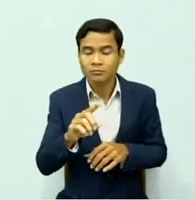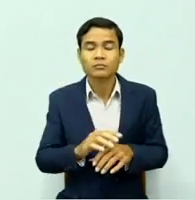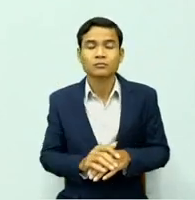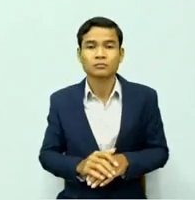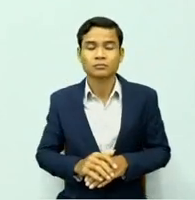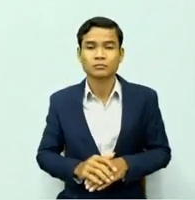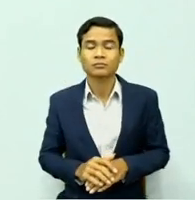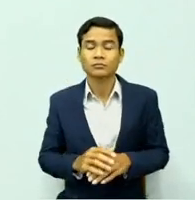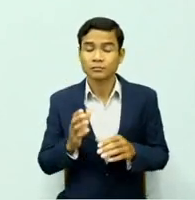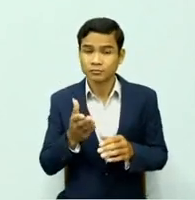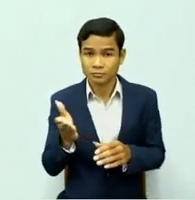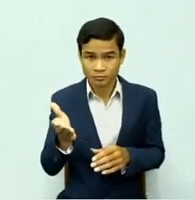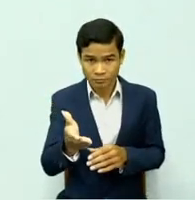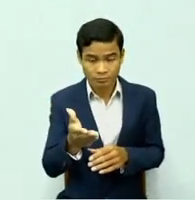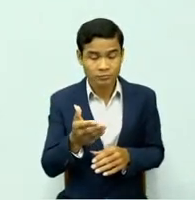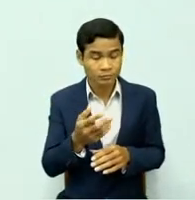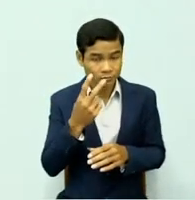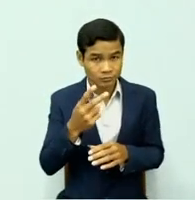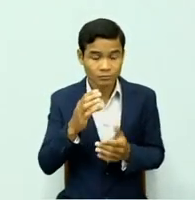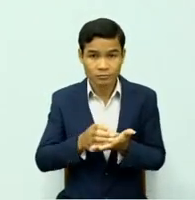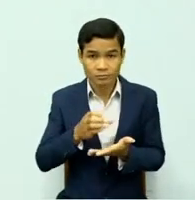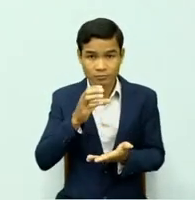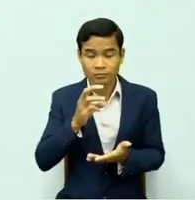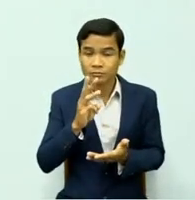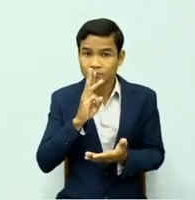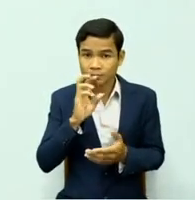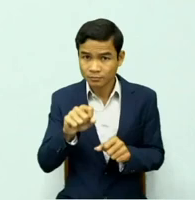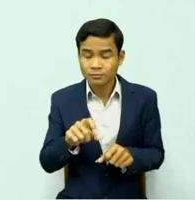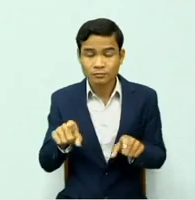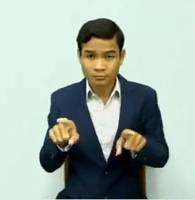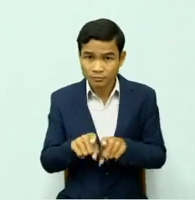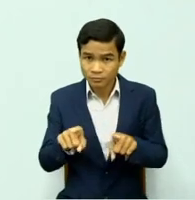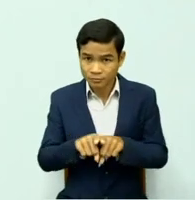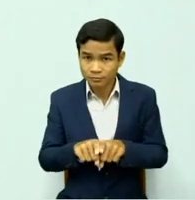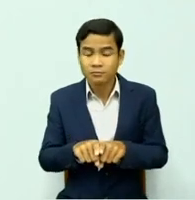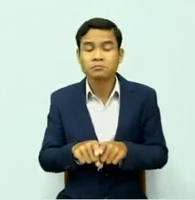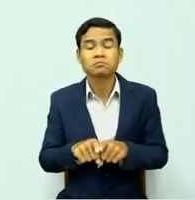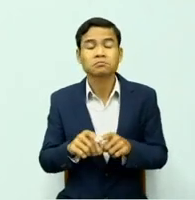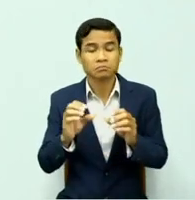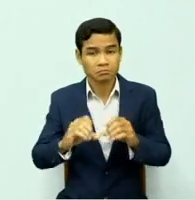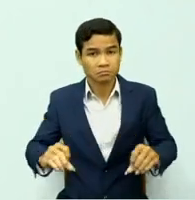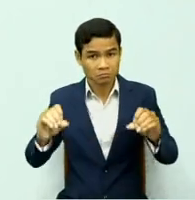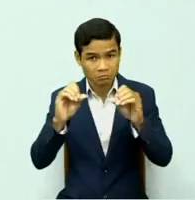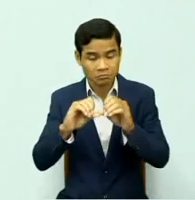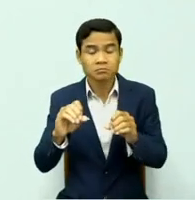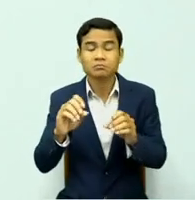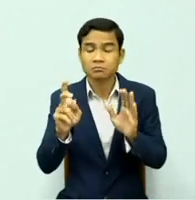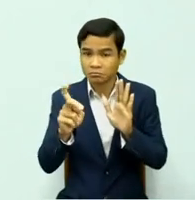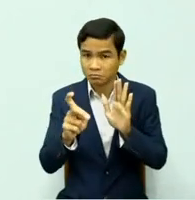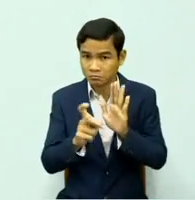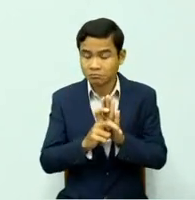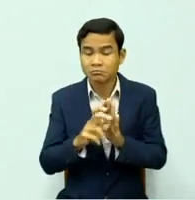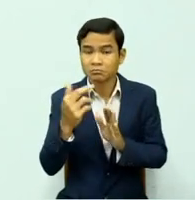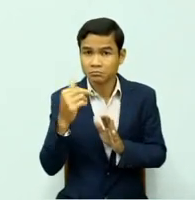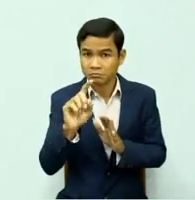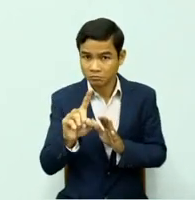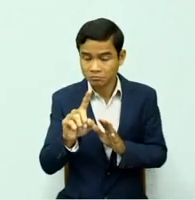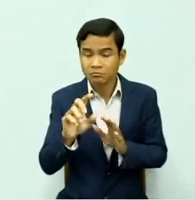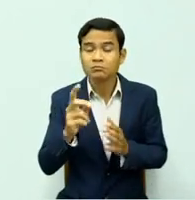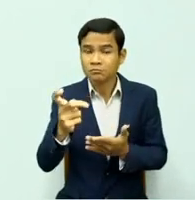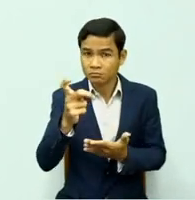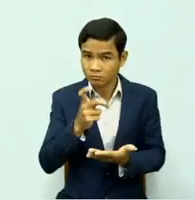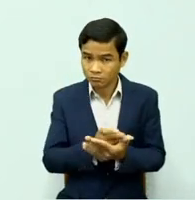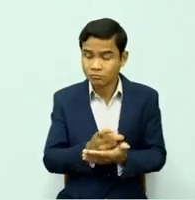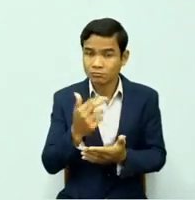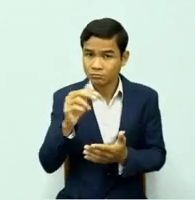ដបទឹកសិនកូនឃើញដបទឹកសិនអីកូនចាដូចនឹងលំនាំគំរូទី1អត់កូនចាដូចចាំបន្តមកទៀ